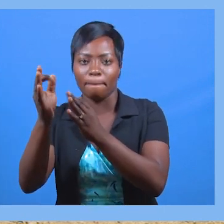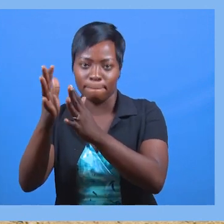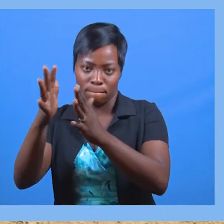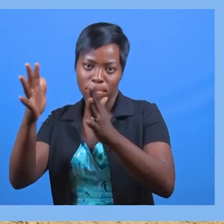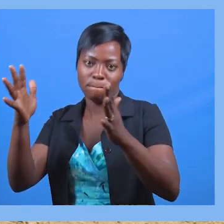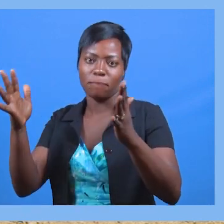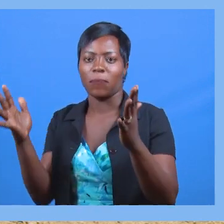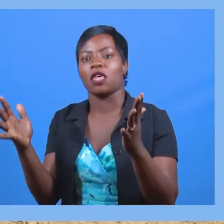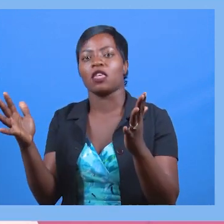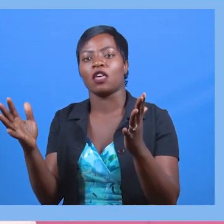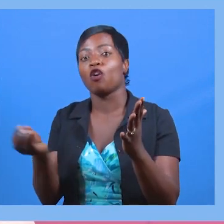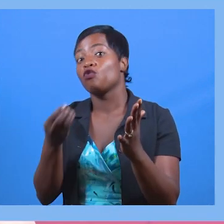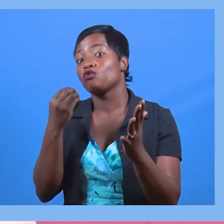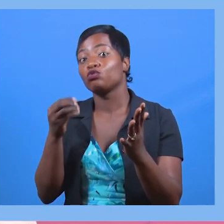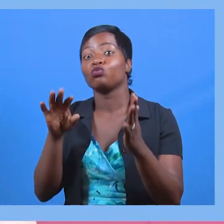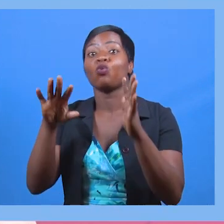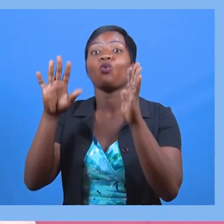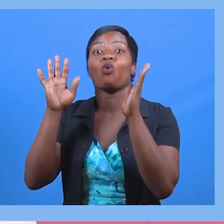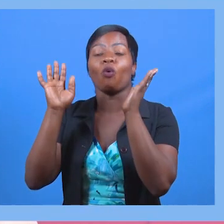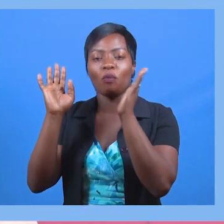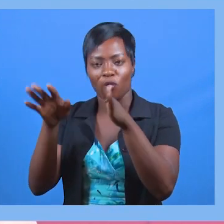hwakaraudzira hwakasiyana